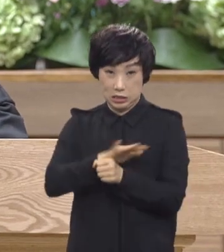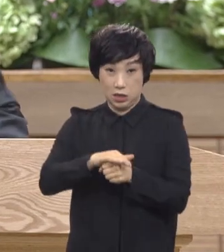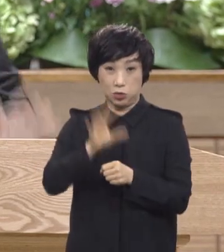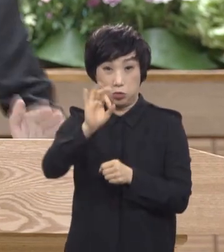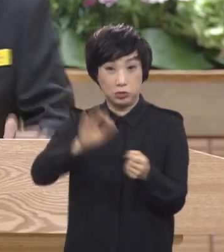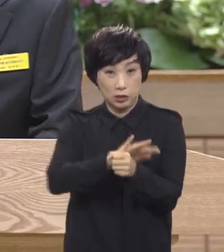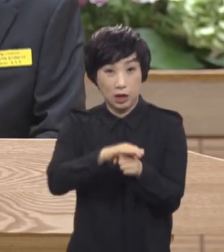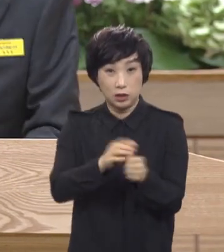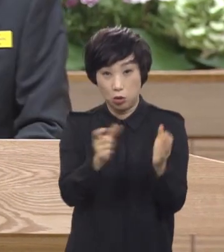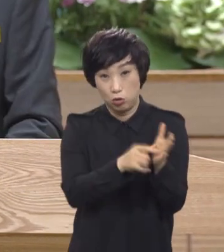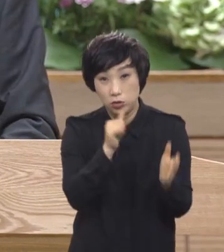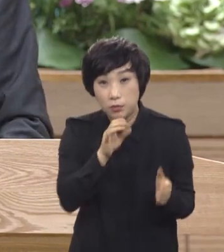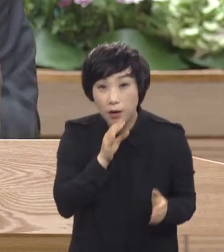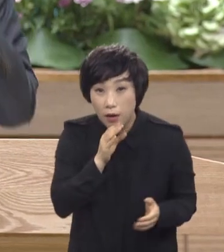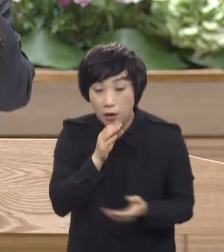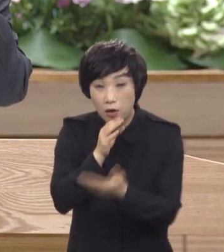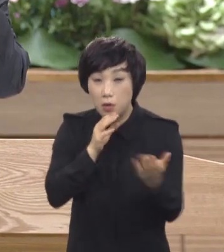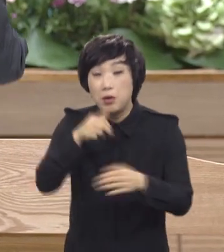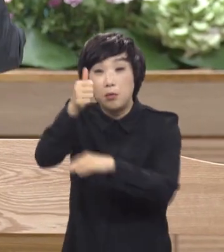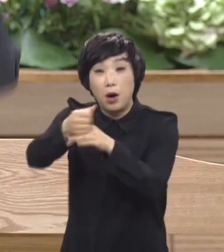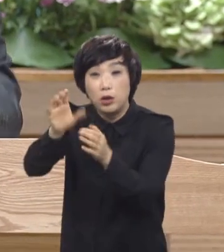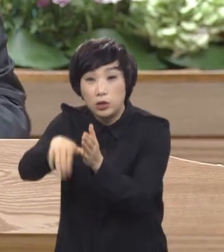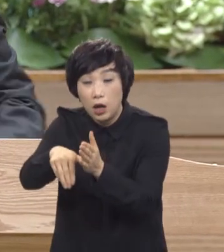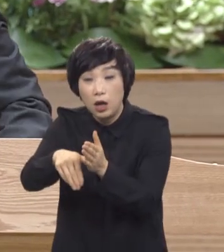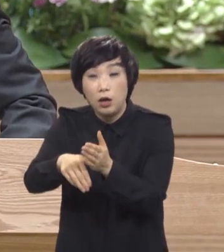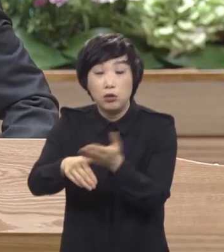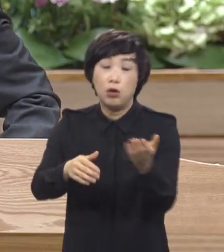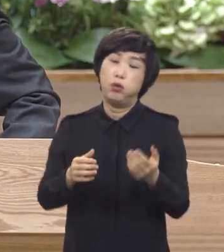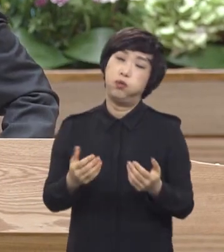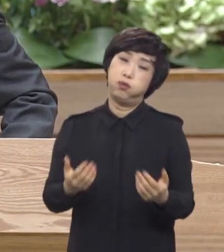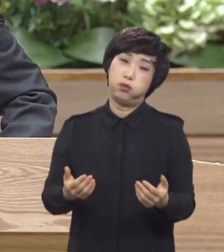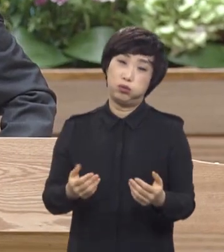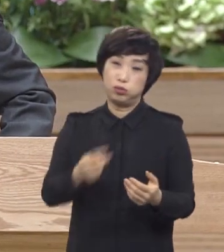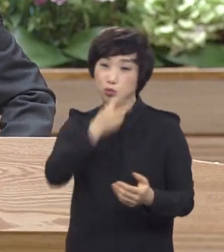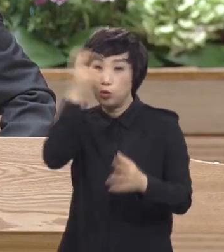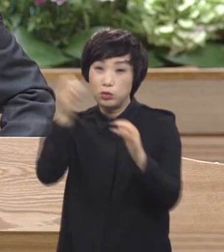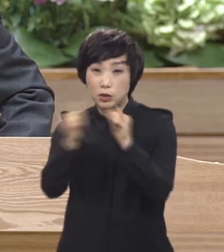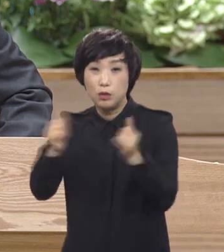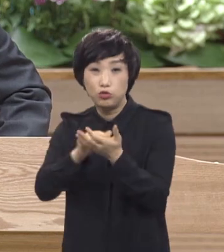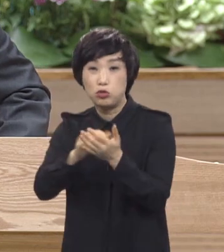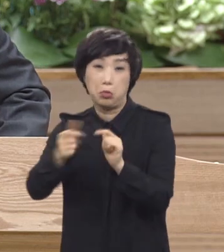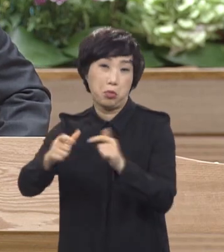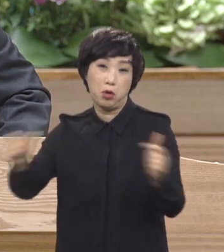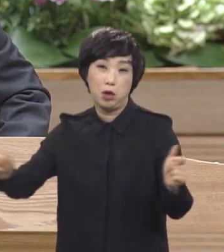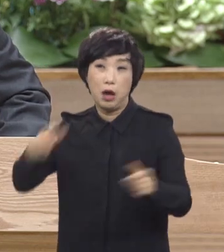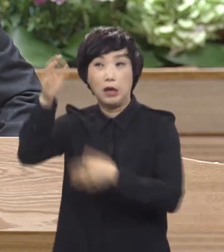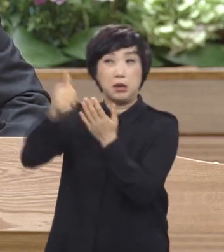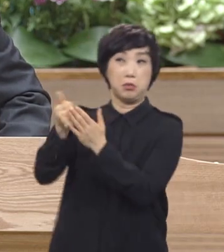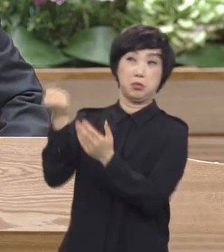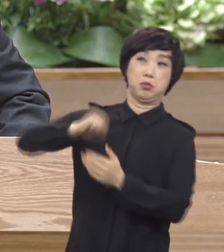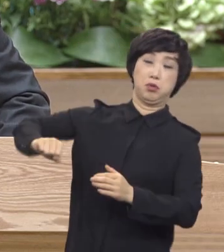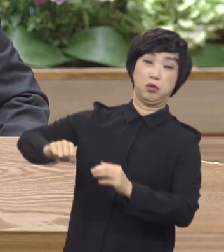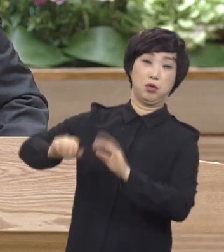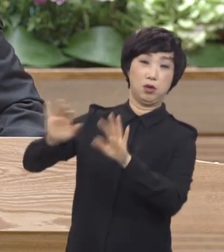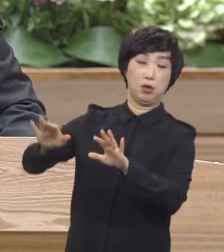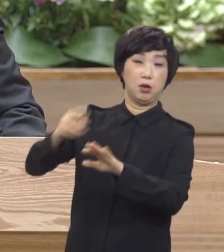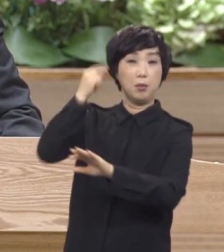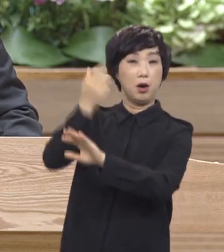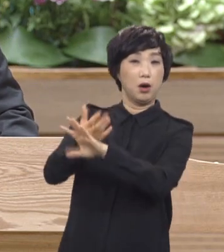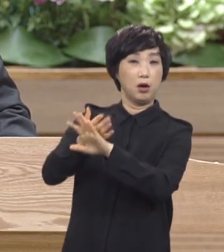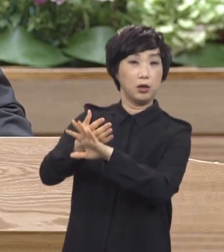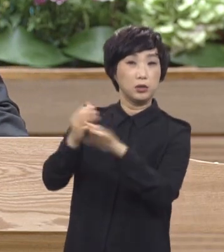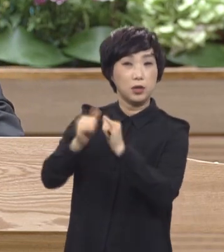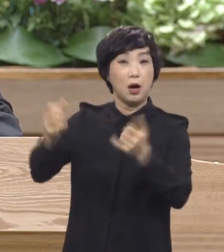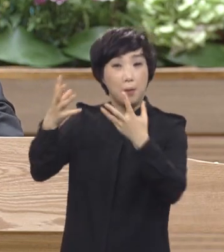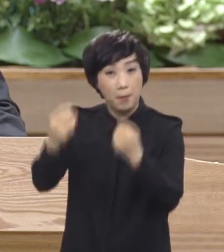그랬어요 마지막 때는 마지막 때는 충말로 똑똑한 사람이 많아서 하나님을 대적하고 반영하는 사람이 수없이